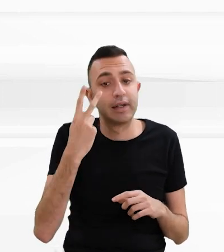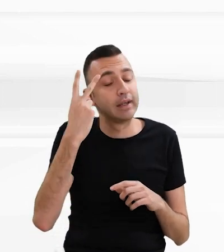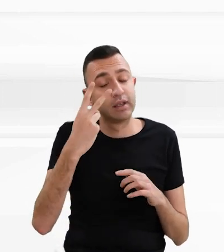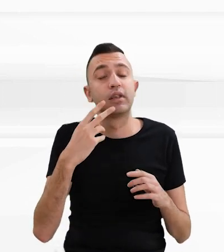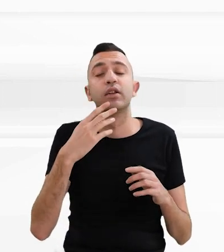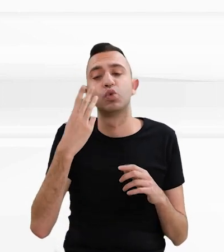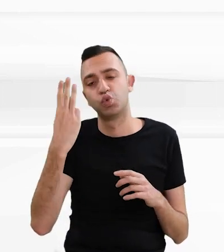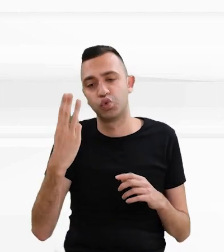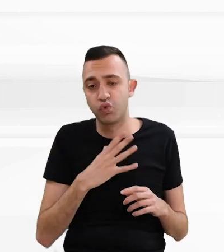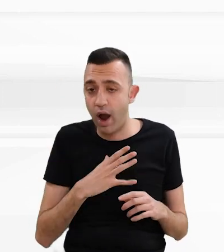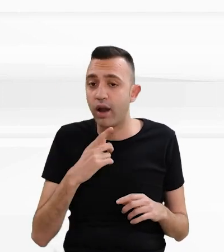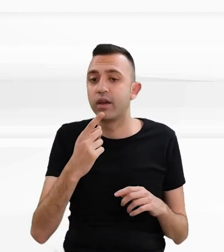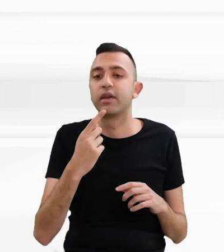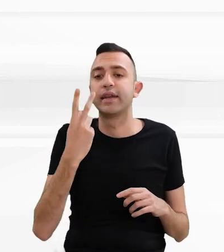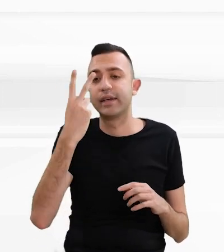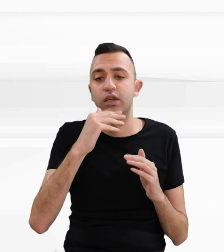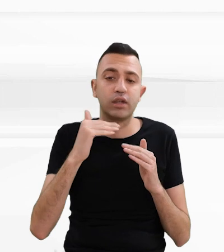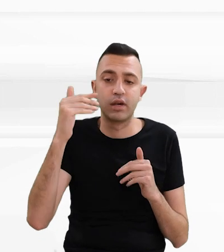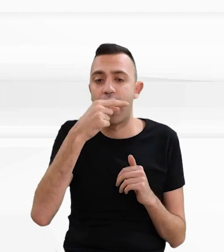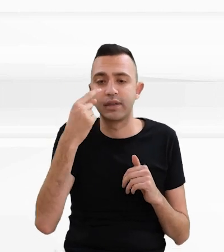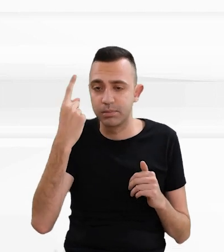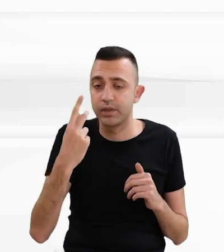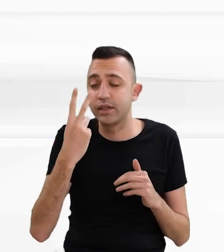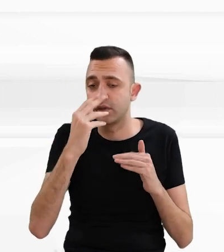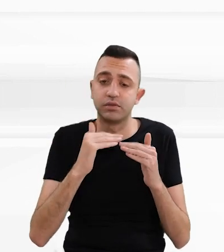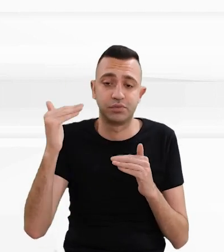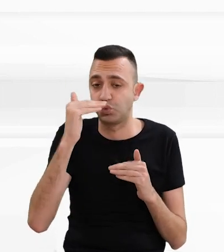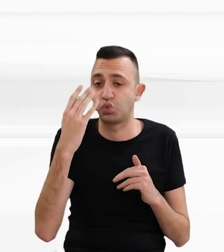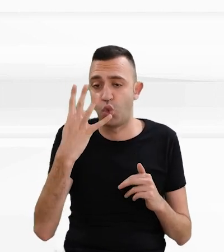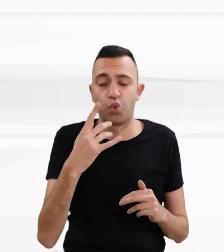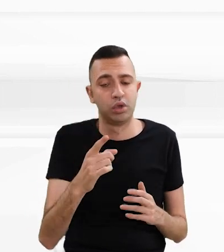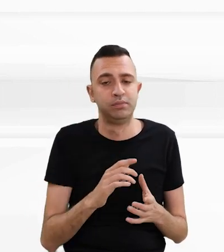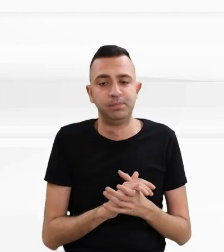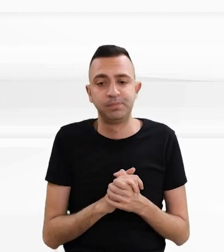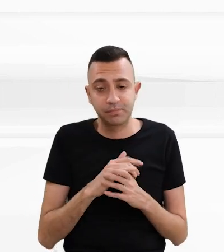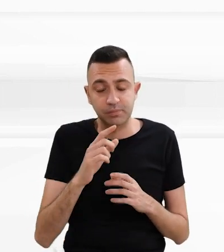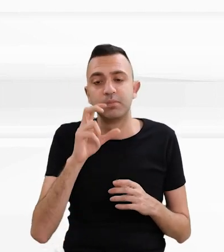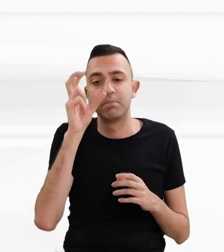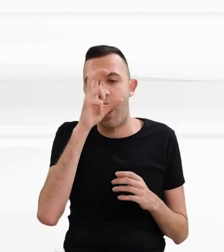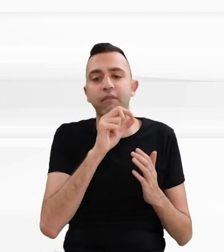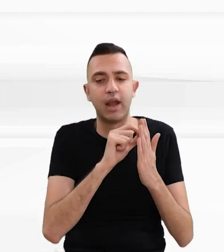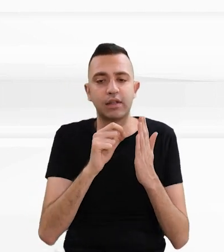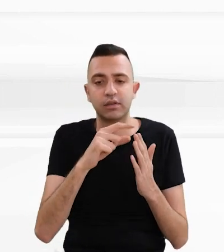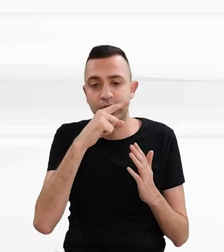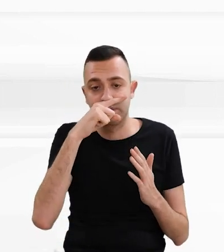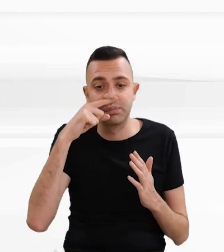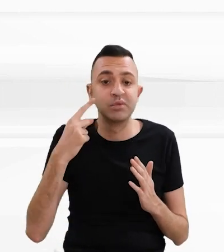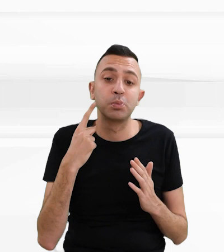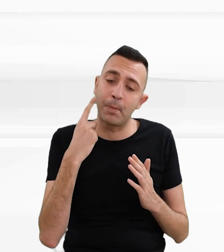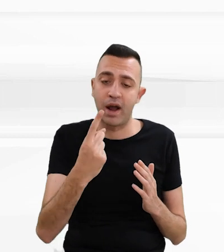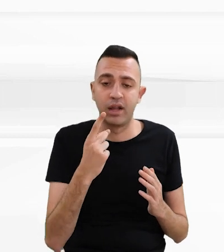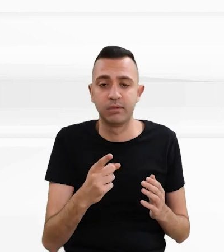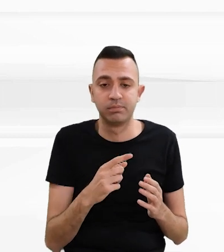üçümüz var 2 üssü eksi 1 ve 2 üstüne o mavi kartları yazdık kırmızı kartları bakalım 4 üssü eksi bir